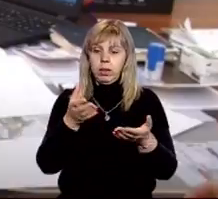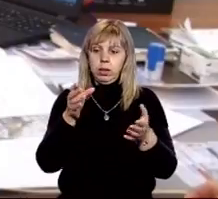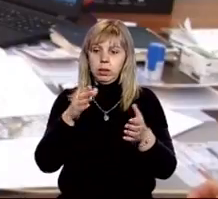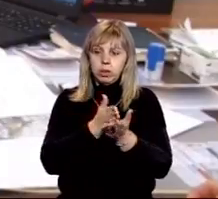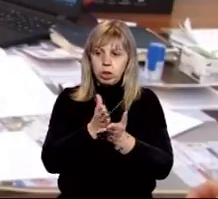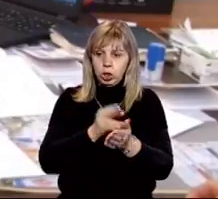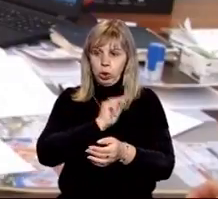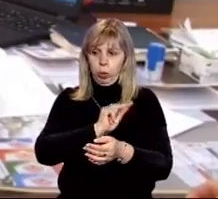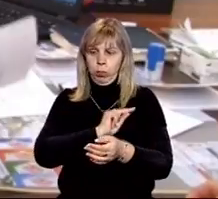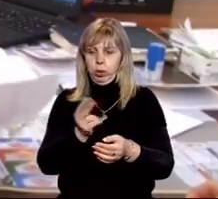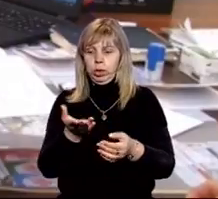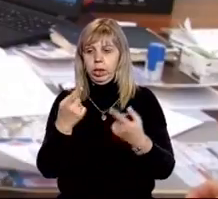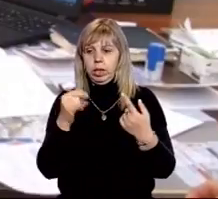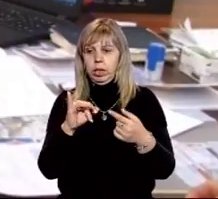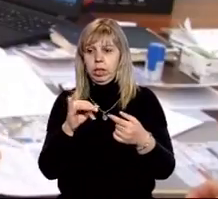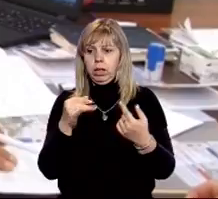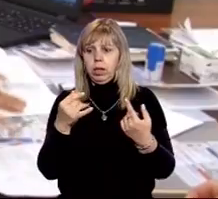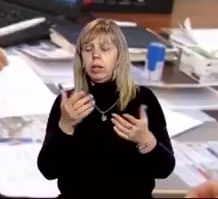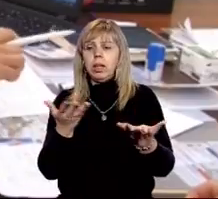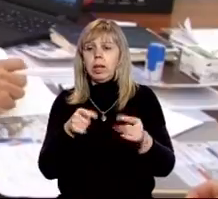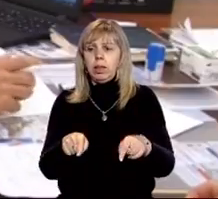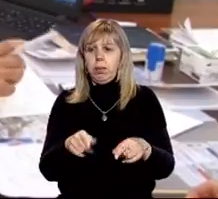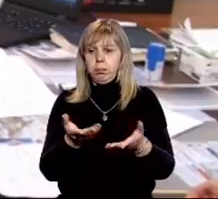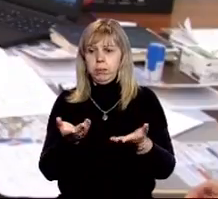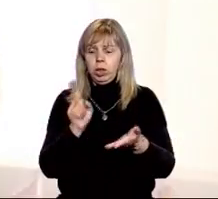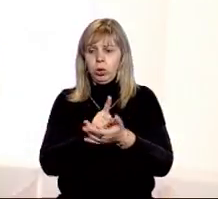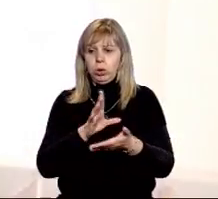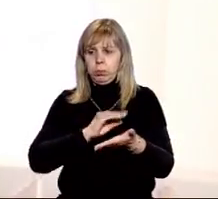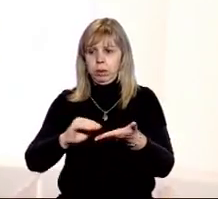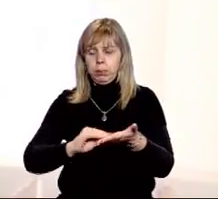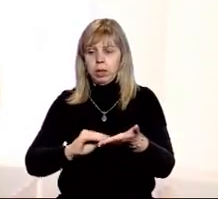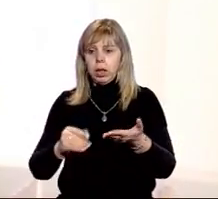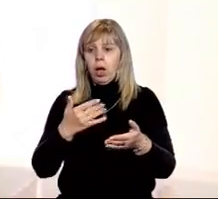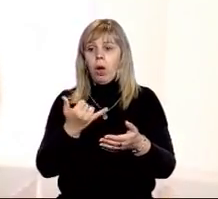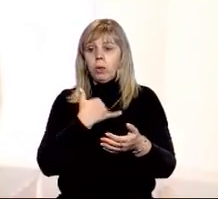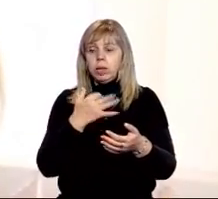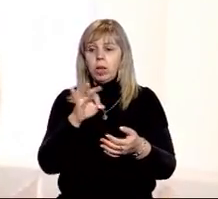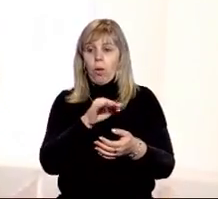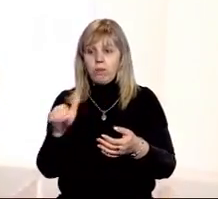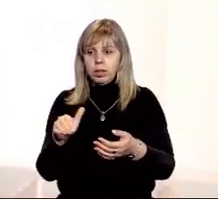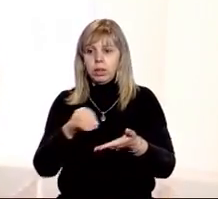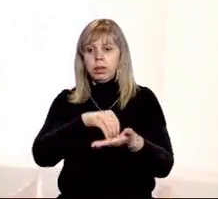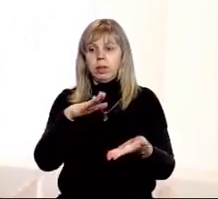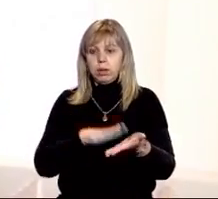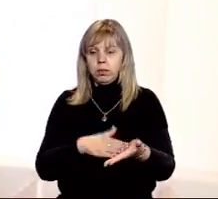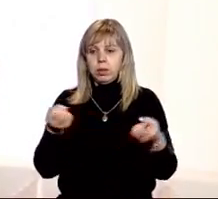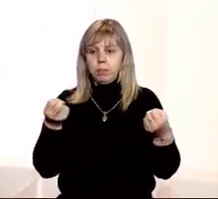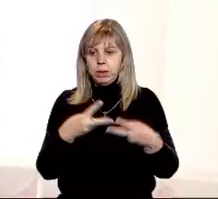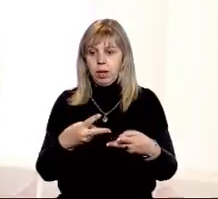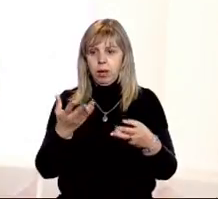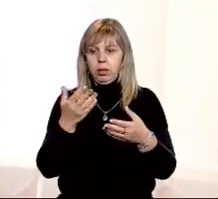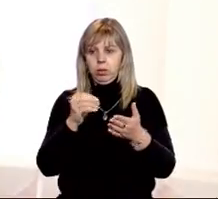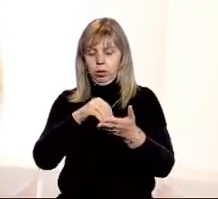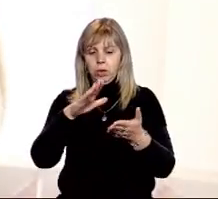роботи і інші, які вони там мають графи, але вони в нас офіційно зареєстровані в спеціальному